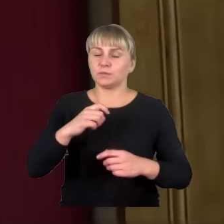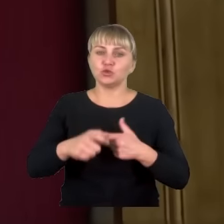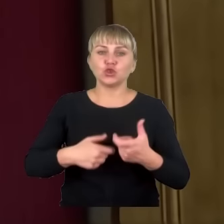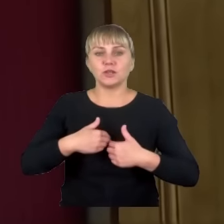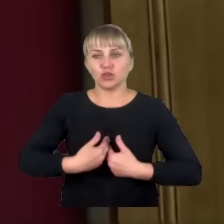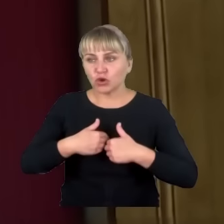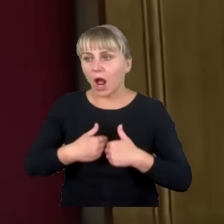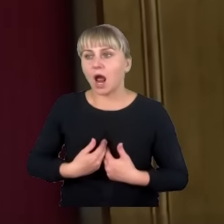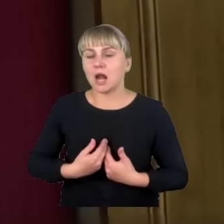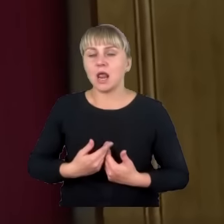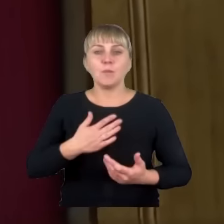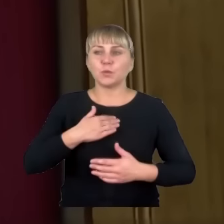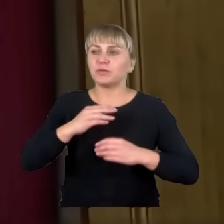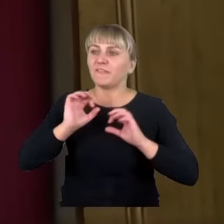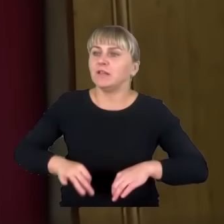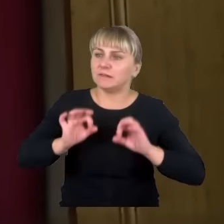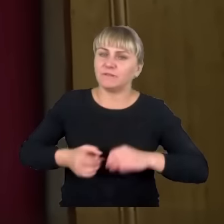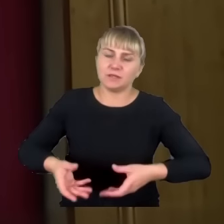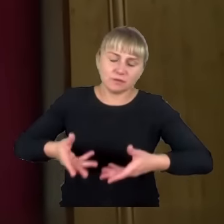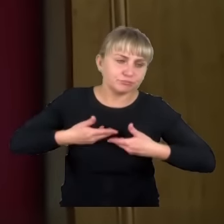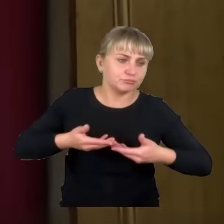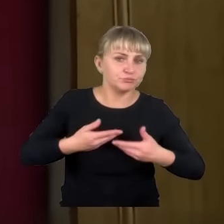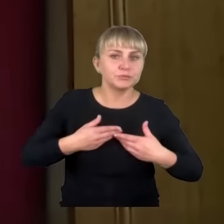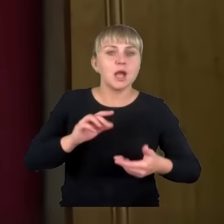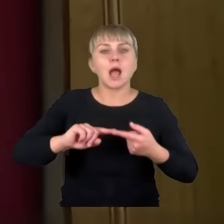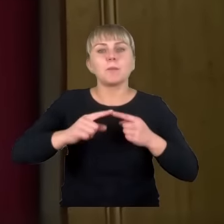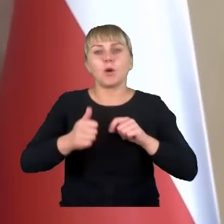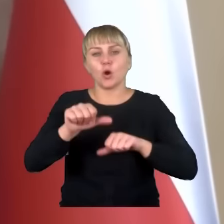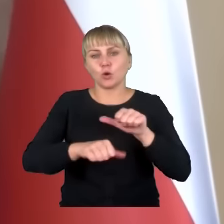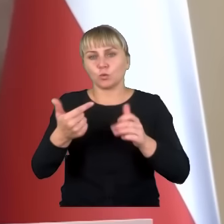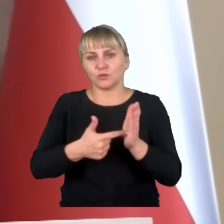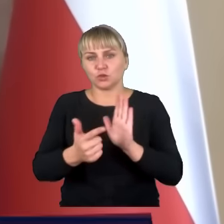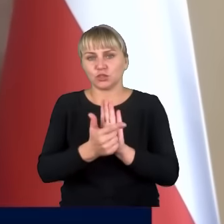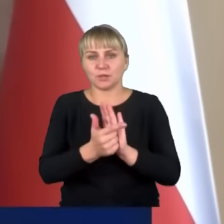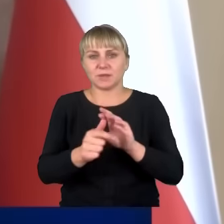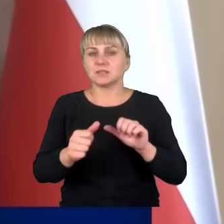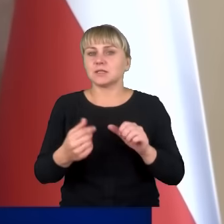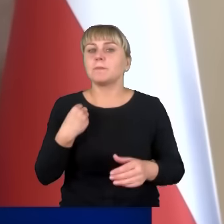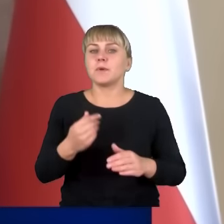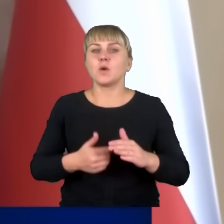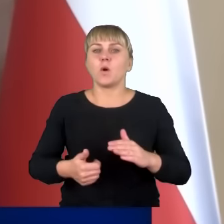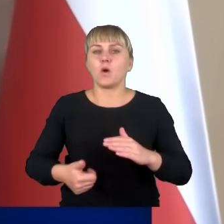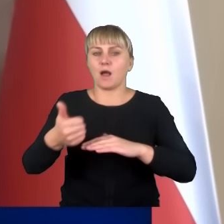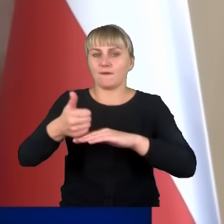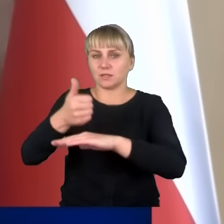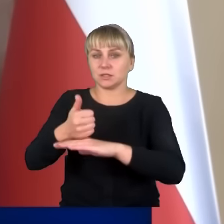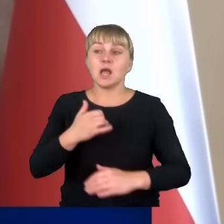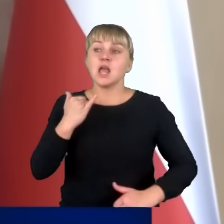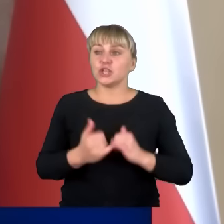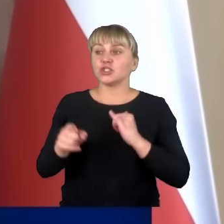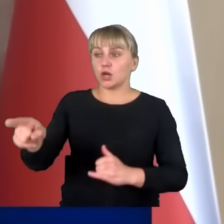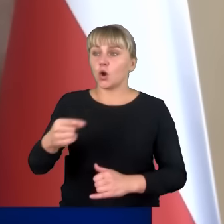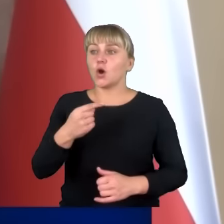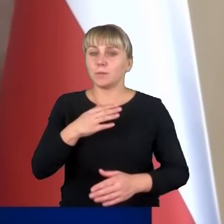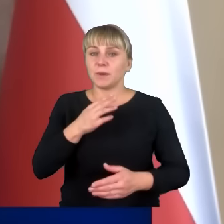odpokutowania rzekomych win przez sędziów, którzy awansowali po roku 2017. Jeżeli złożą oświadczenie, powiedzą tak, faktycznie